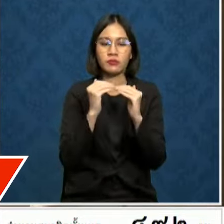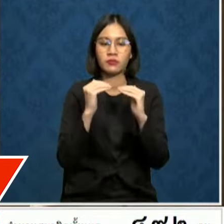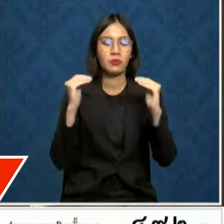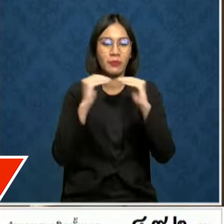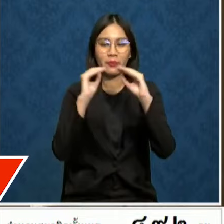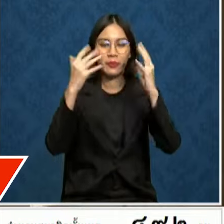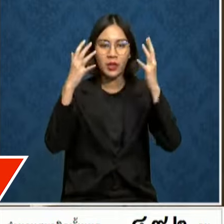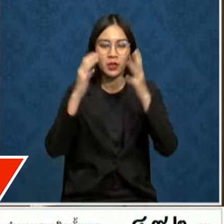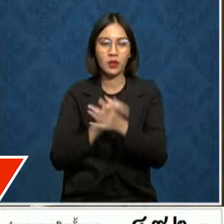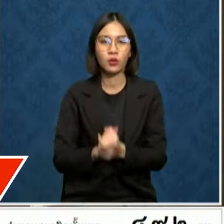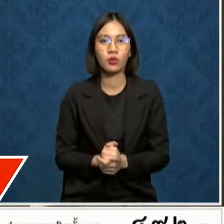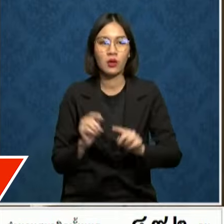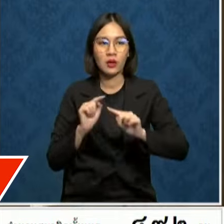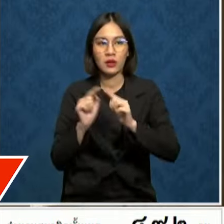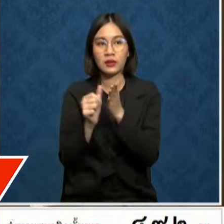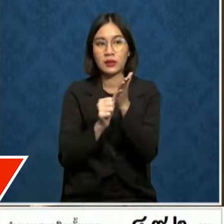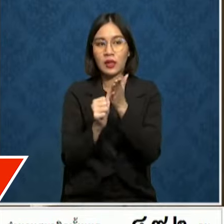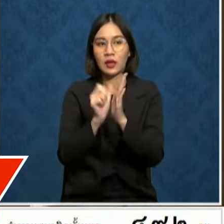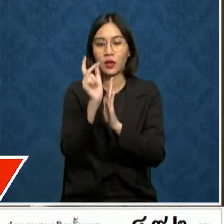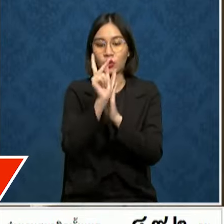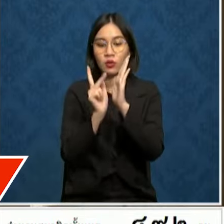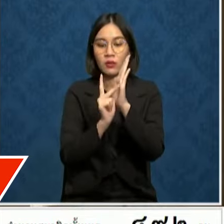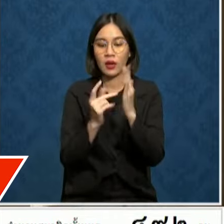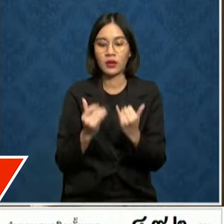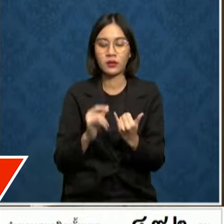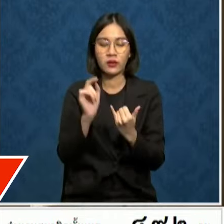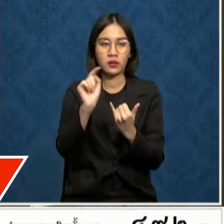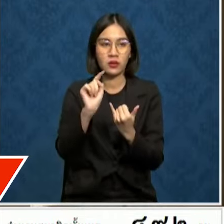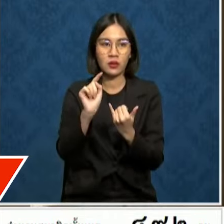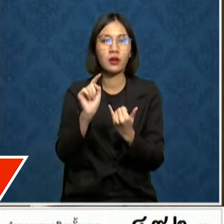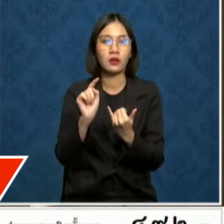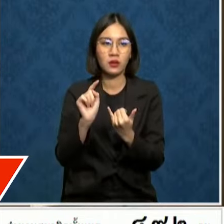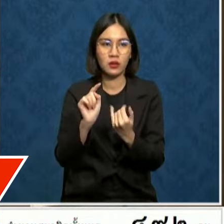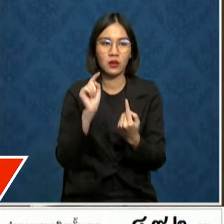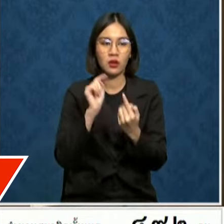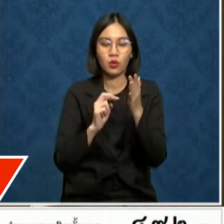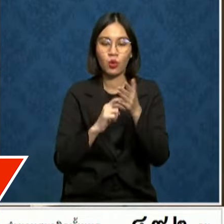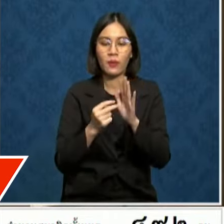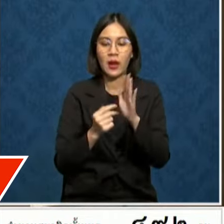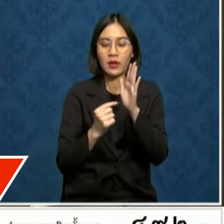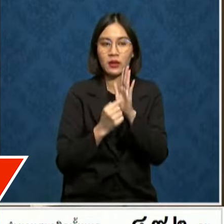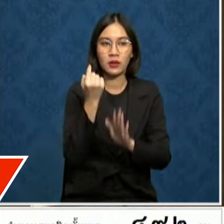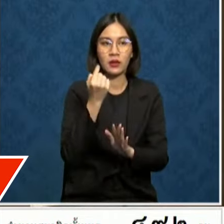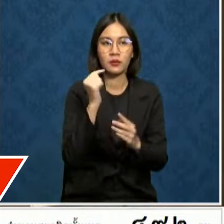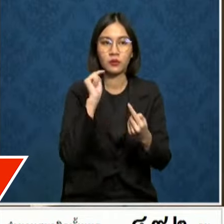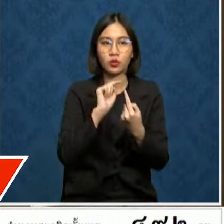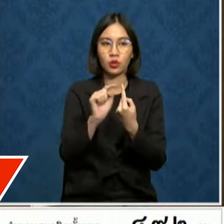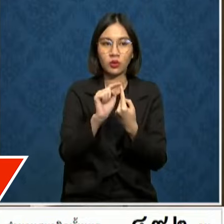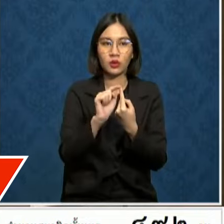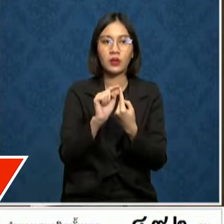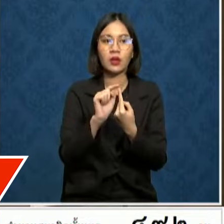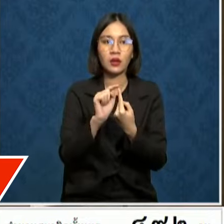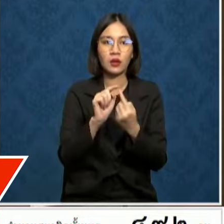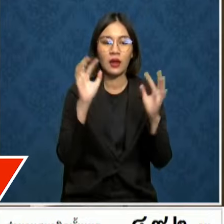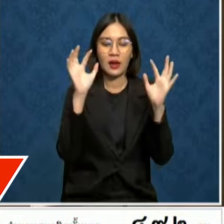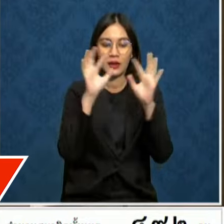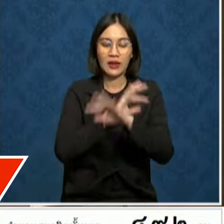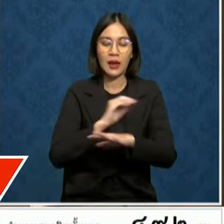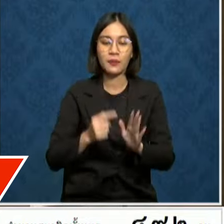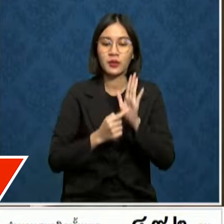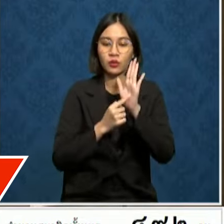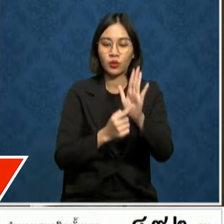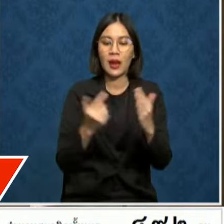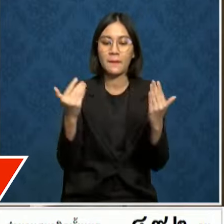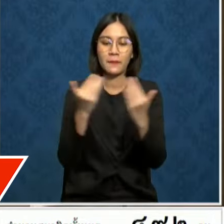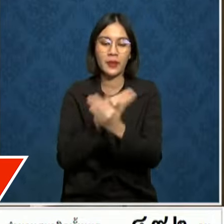แท้จริงแต่การแก้ไขกฎหมายค่ะท่านประธานก็เป็นจุดเริ่มต้นในการที่เป็นพิมพ์เขียวใน